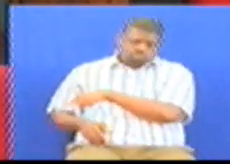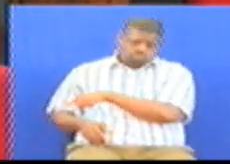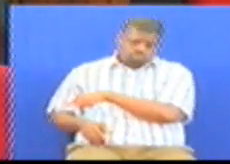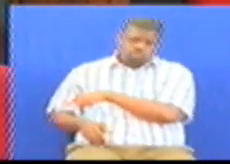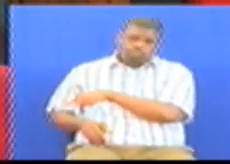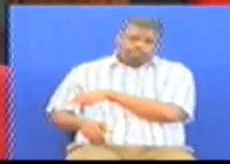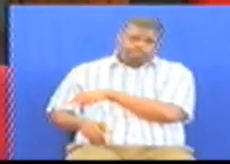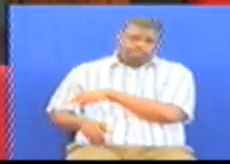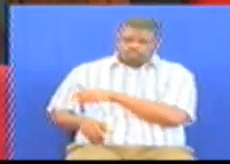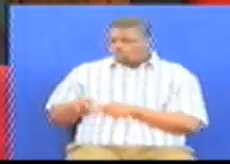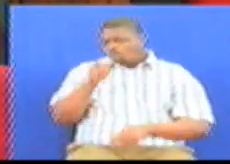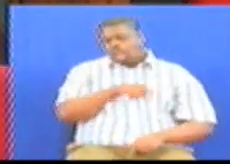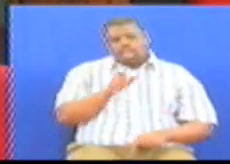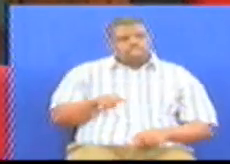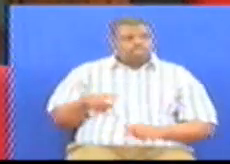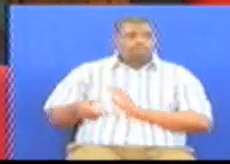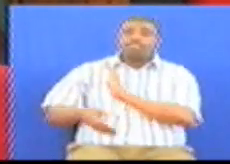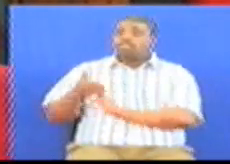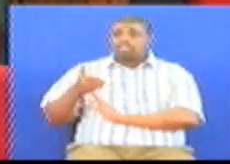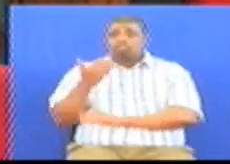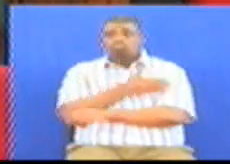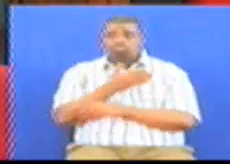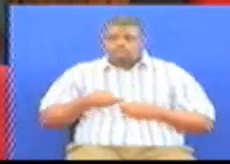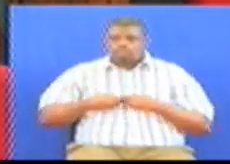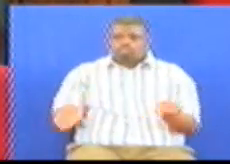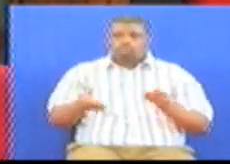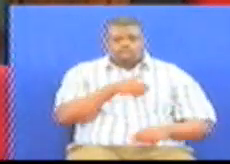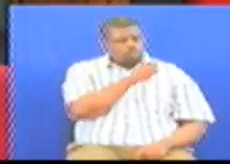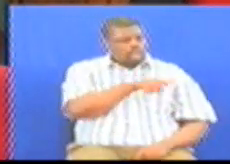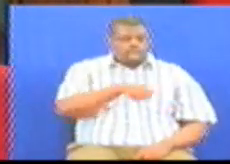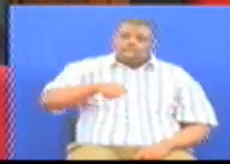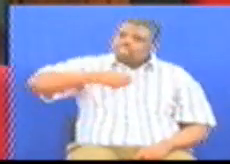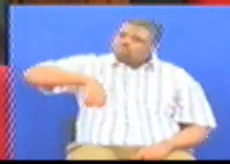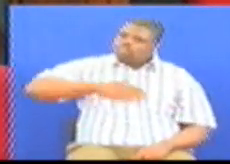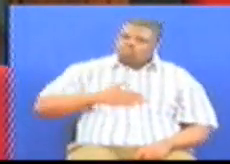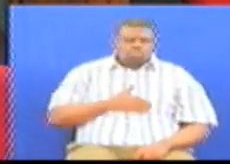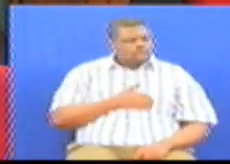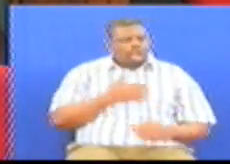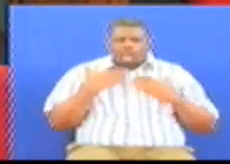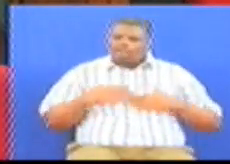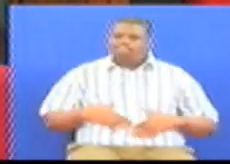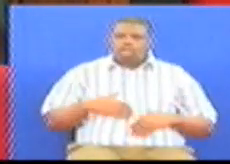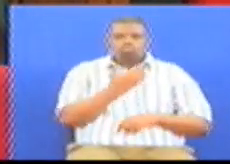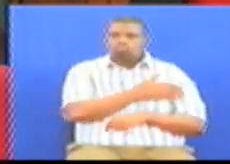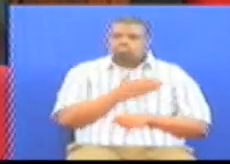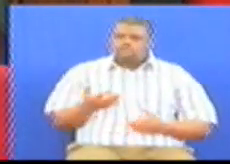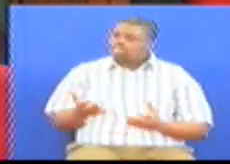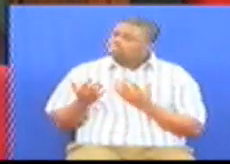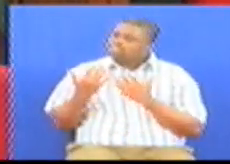yameshajengwa na wananchi, ili tuweze kutoa huduma kwa wananchi wetu, kwa sababu huduma za afya zinahitajika sana.